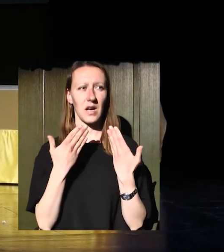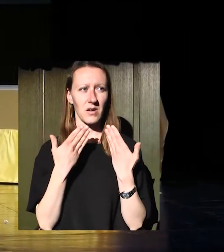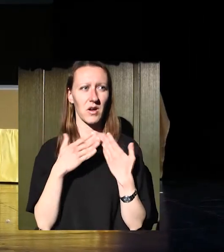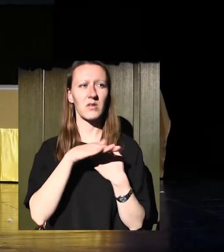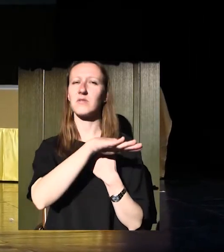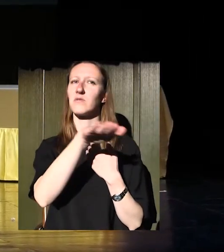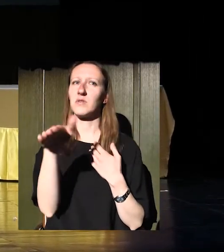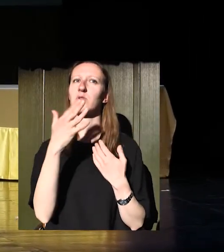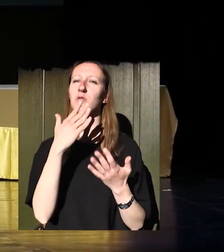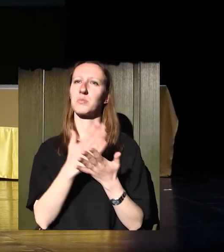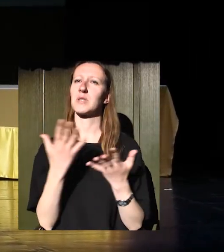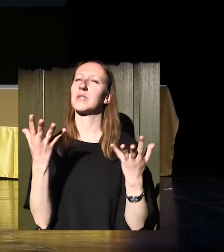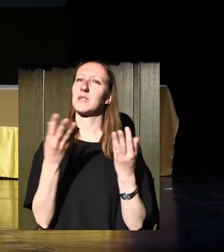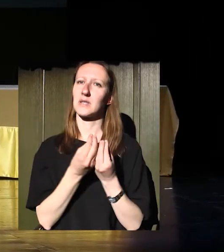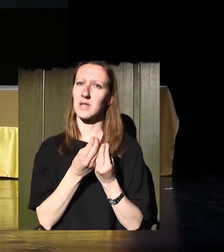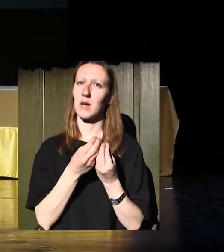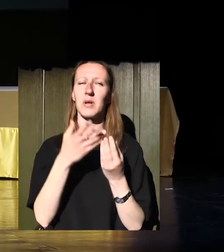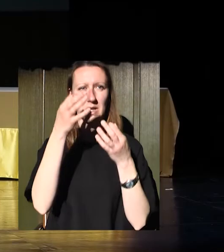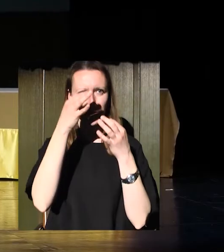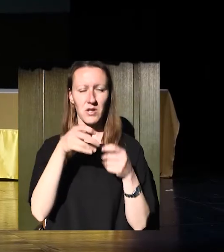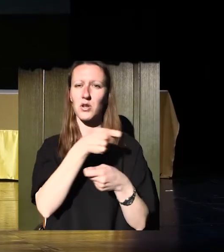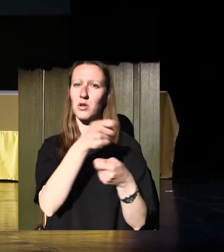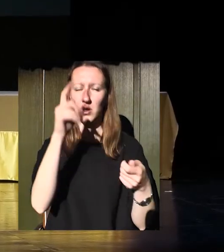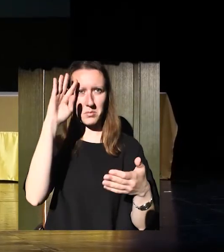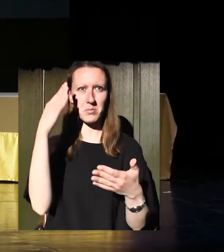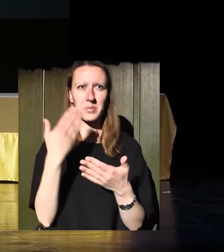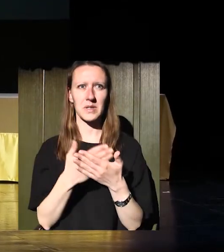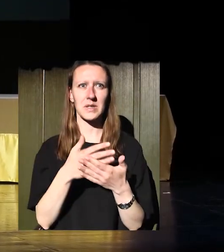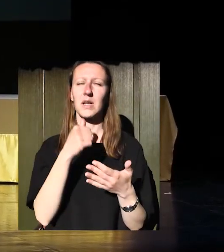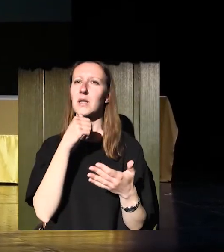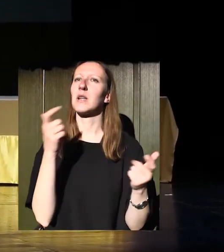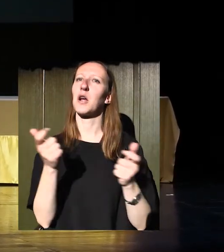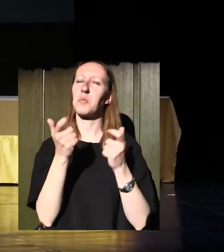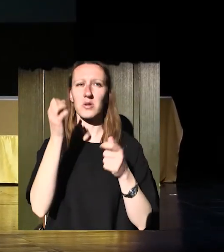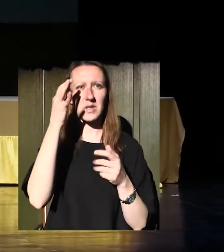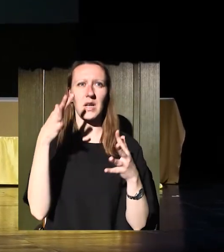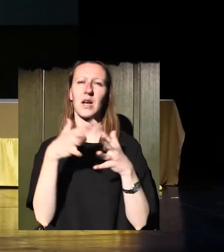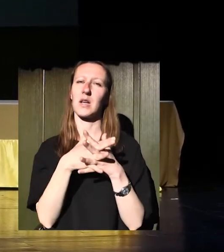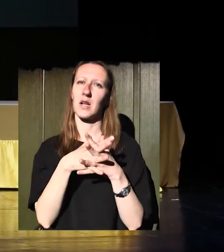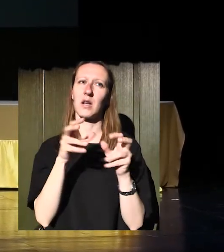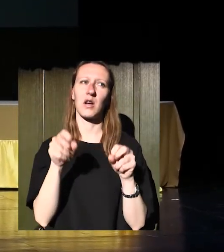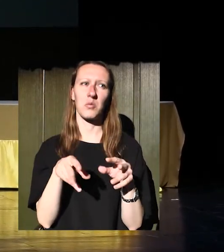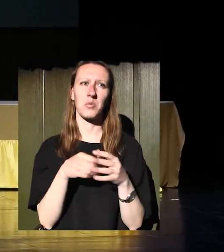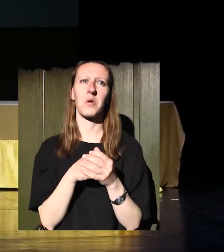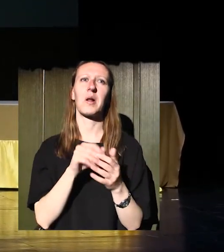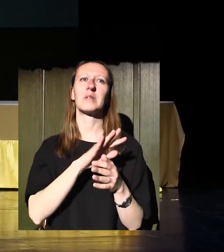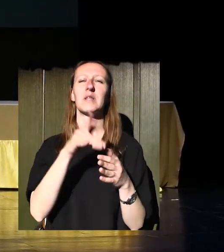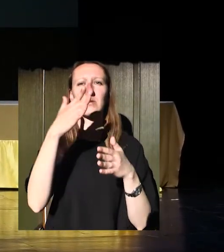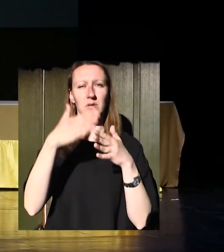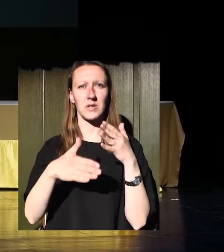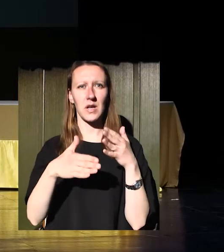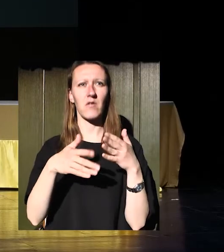Zahvaljujemo se svima što su bili danas s nama na svečanoj dodjeli priznanja i na proslavi Dana grada Pule.